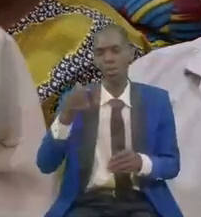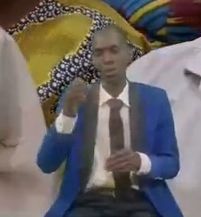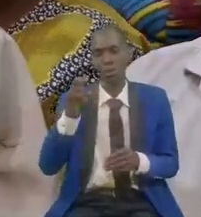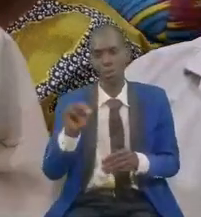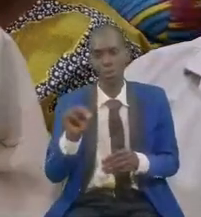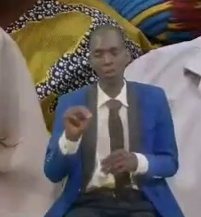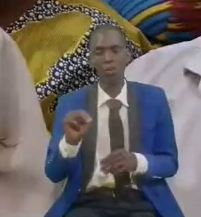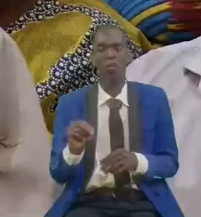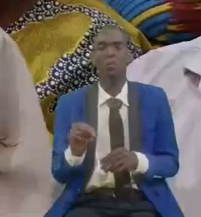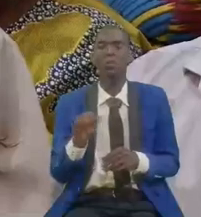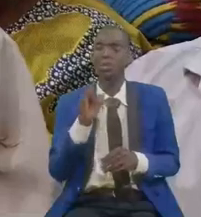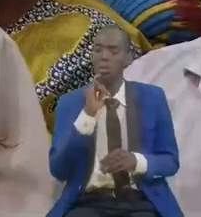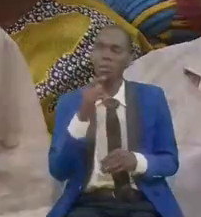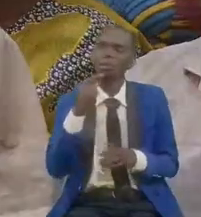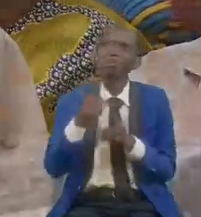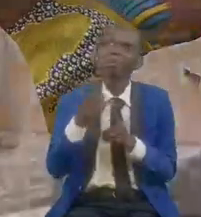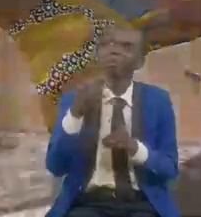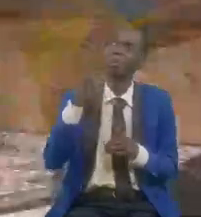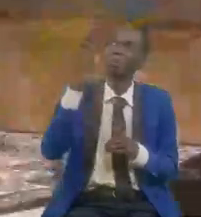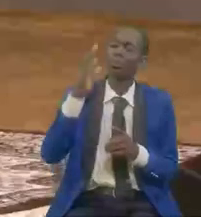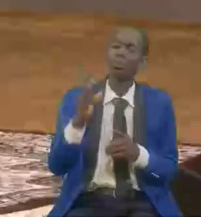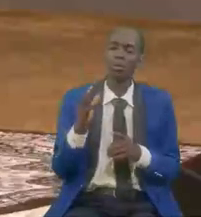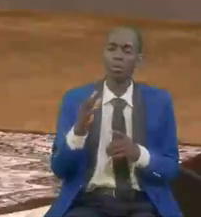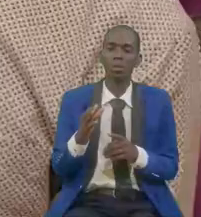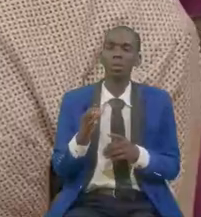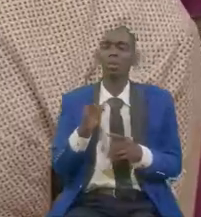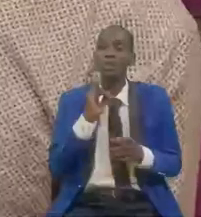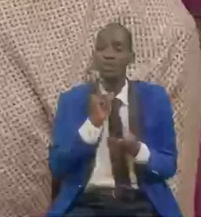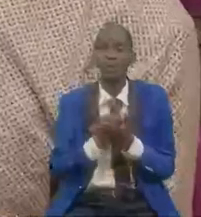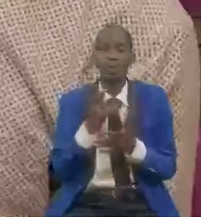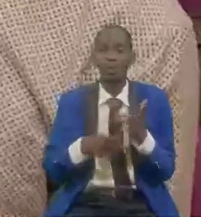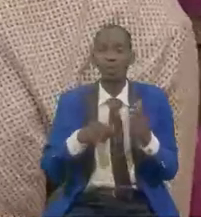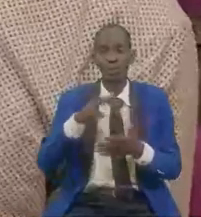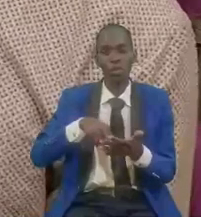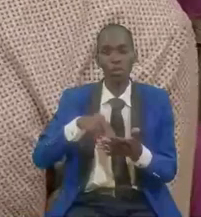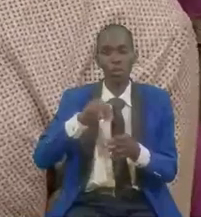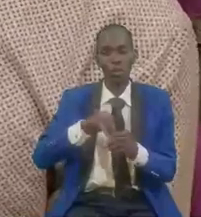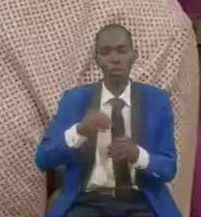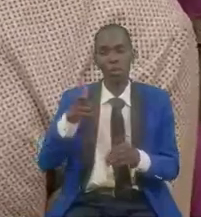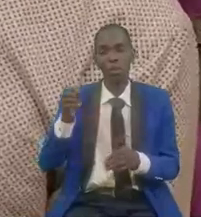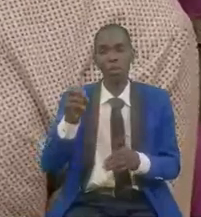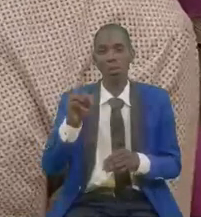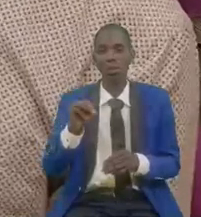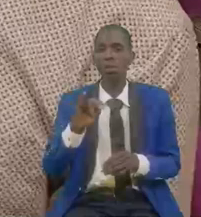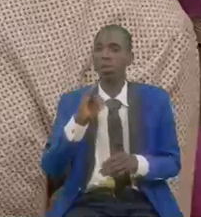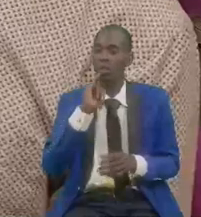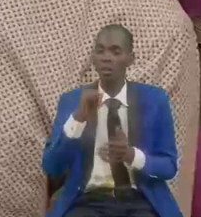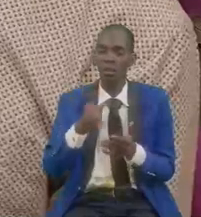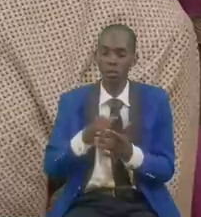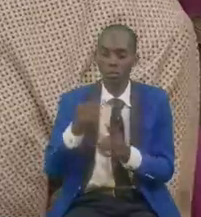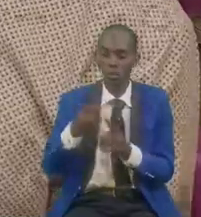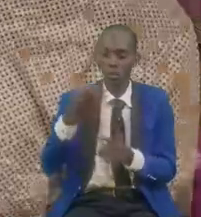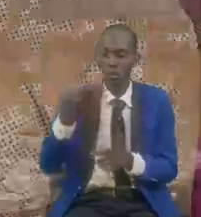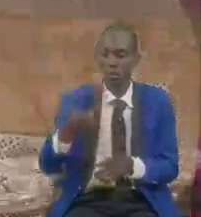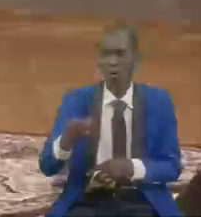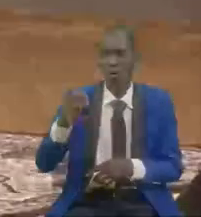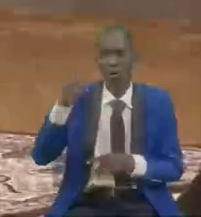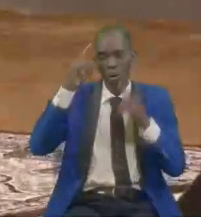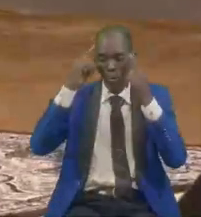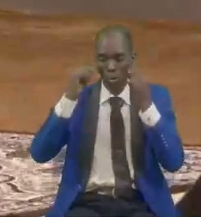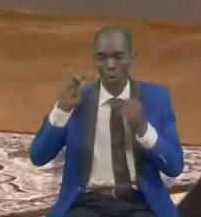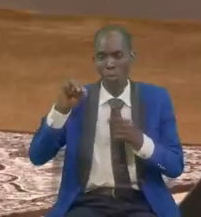parole de Moïse? Est-ce la parole de Moïse? Ce que nous lisons en Josué, est-ce la parole de